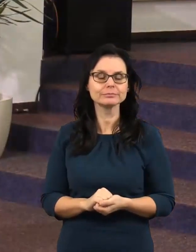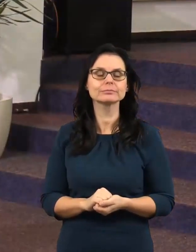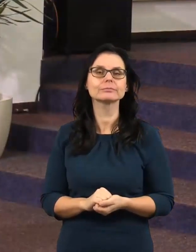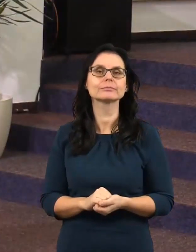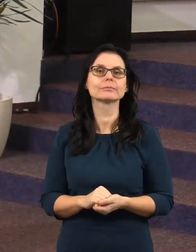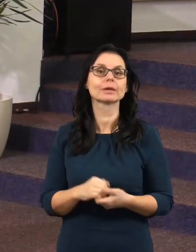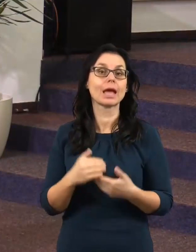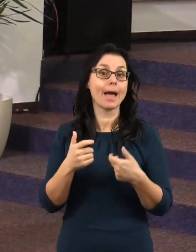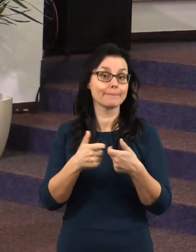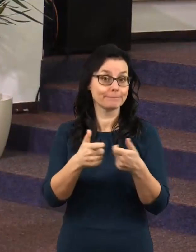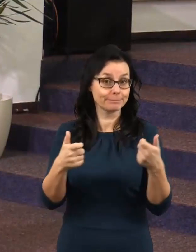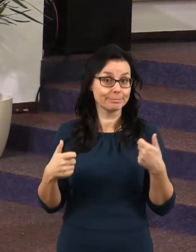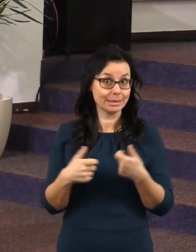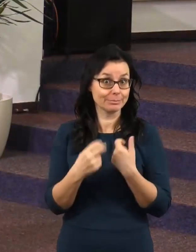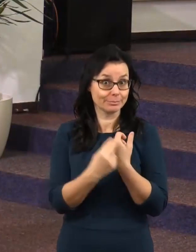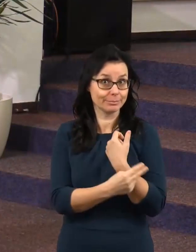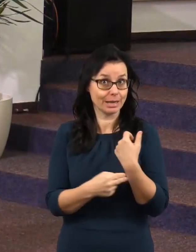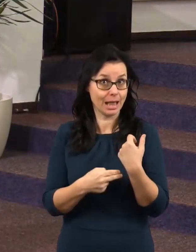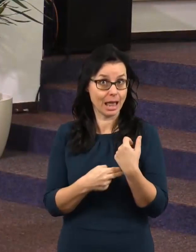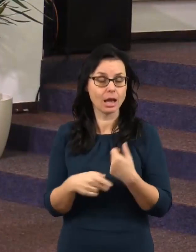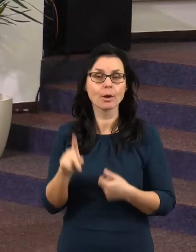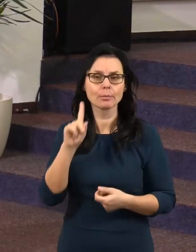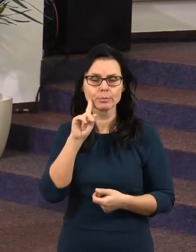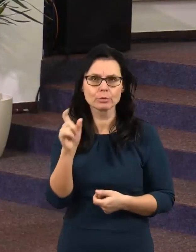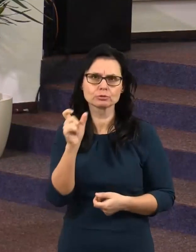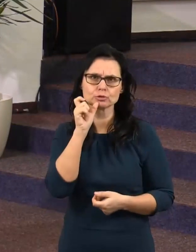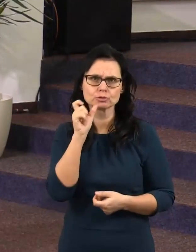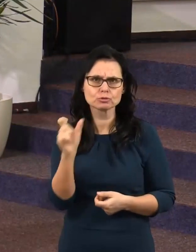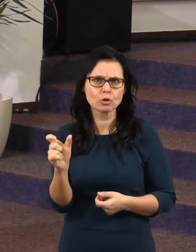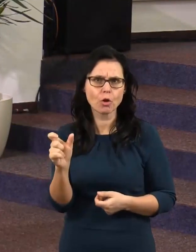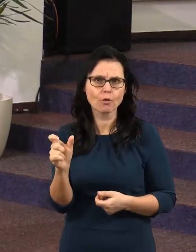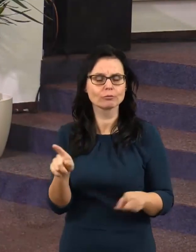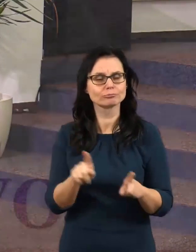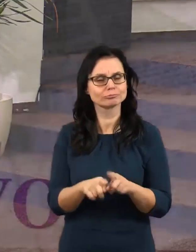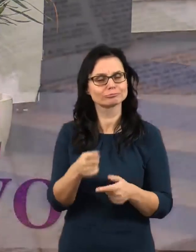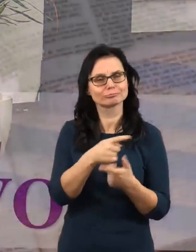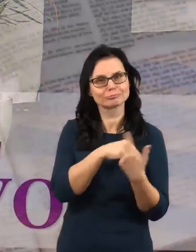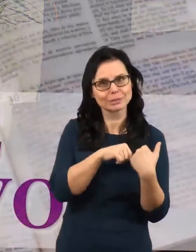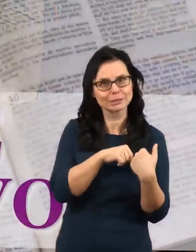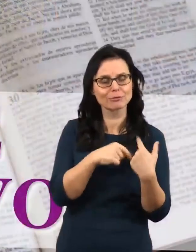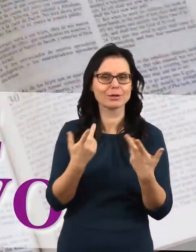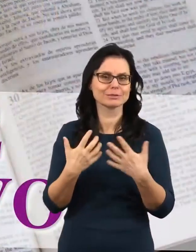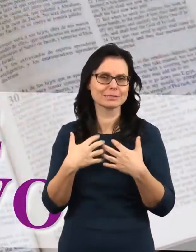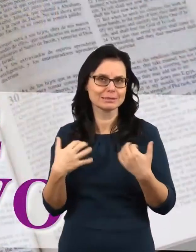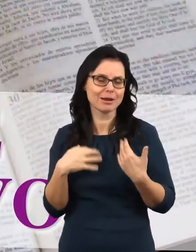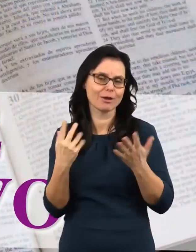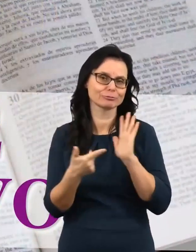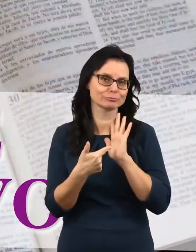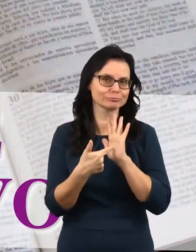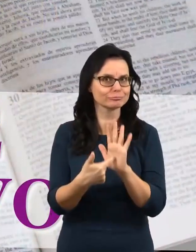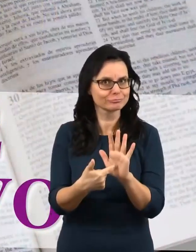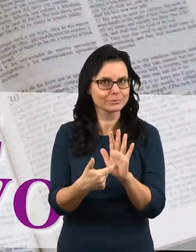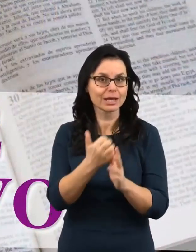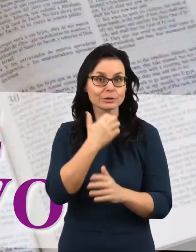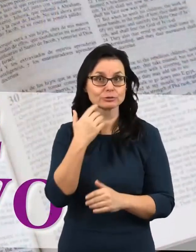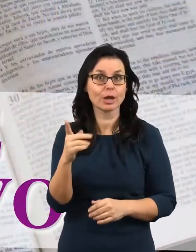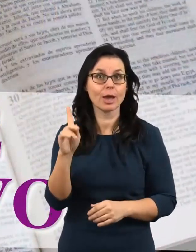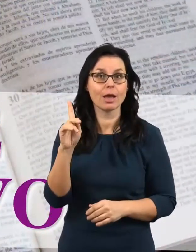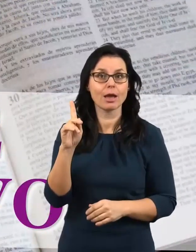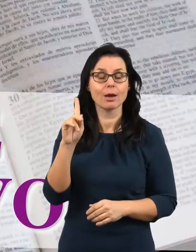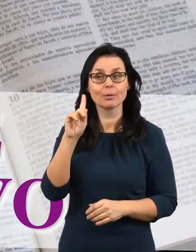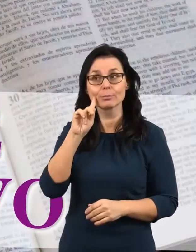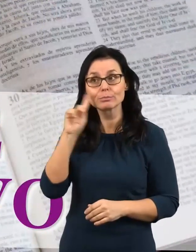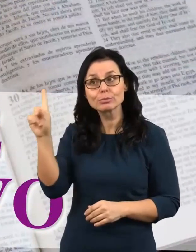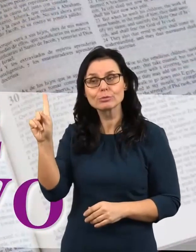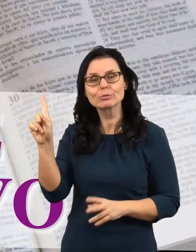Biblé je Boží slovo. I posledně jsem se snažil představit, že Boží Pán Bůh